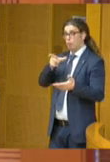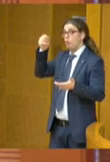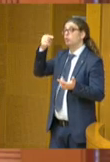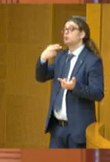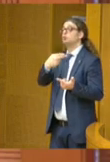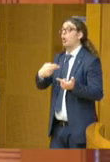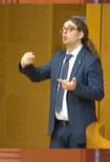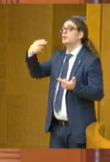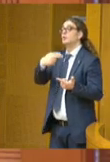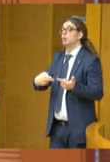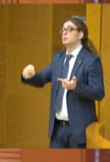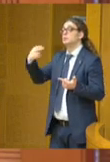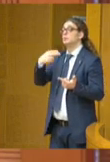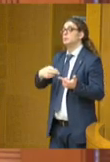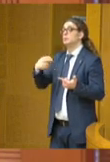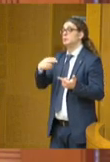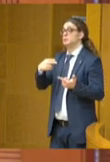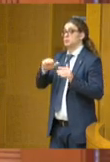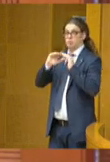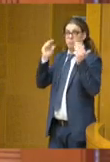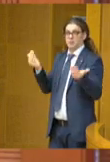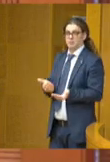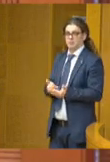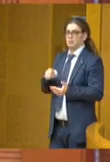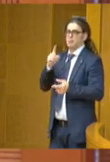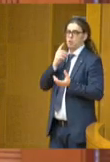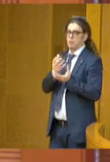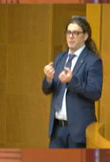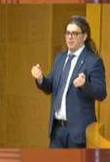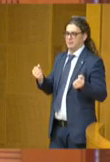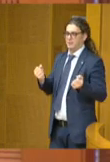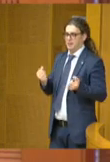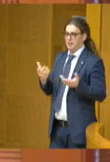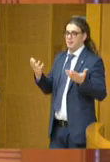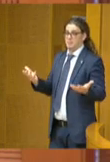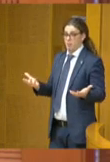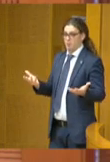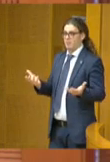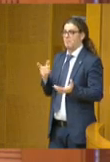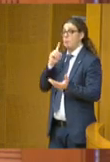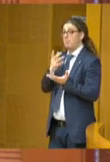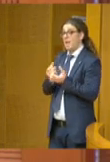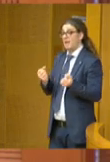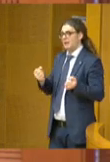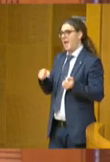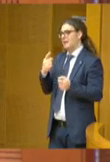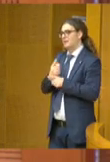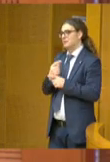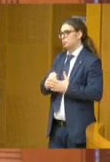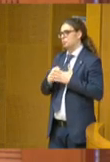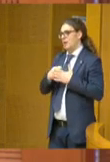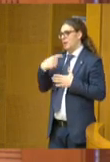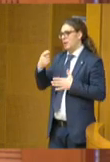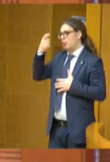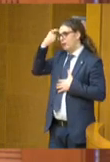due libri, quindi libri in lingua italiana, che vengono poi tradotti in lingua dei segni e sottotitolati. Diventano quindi uno